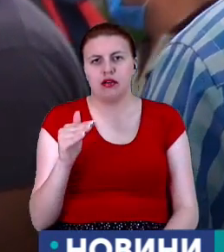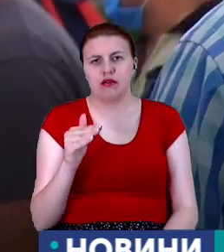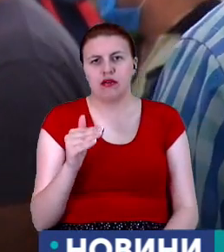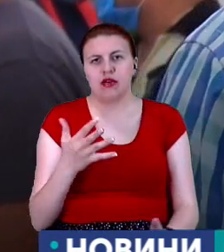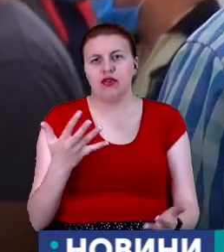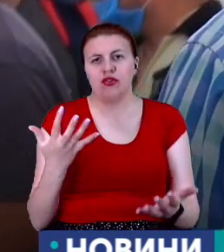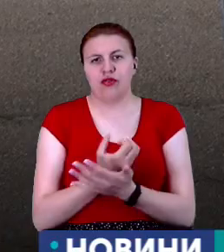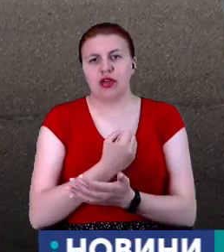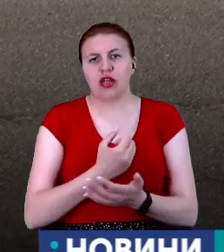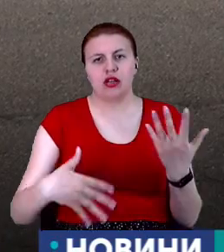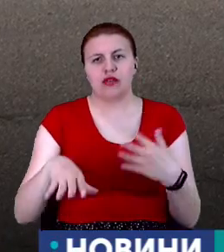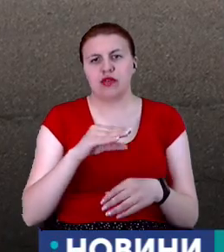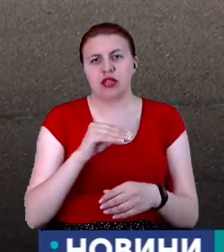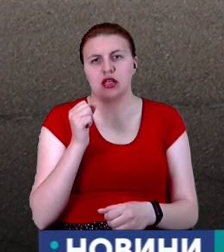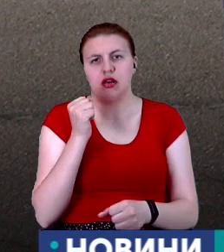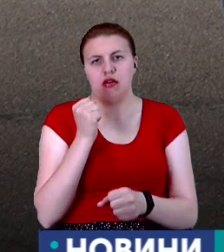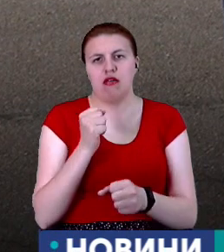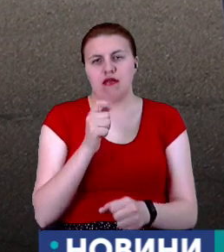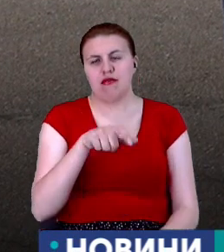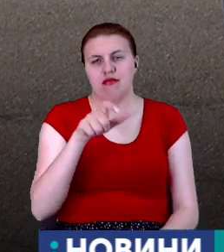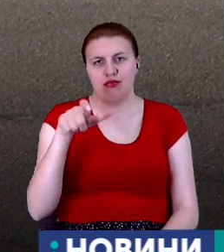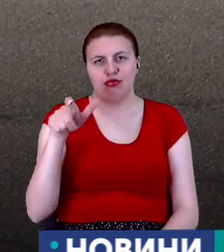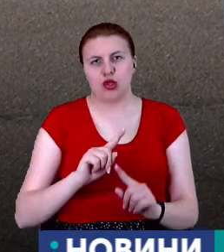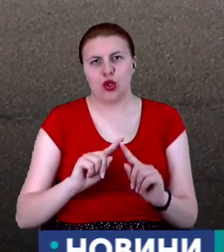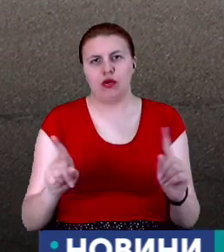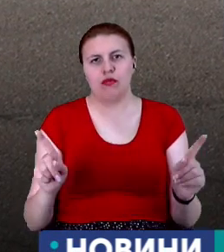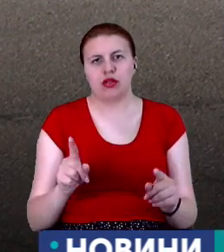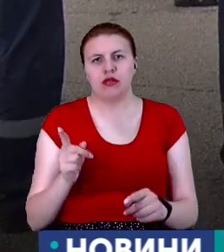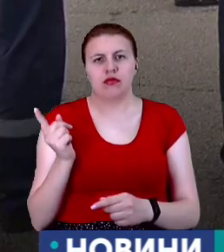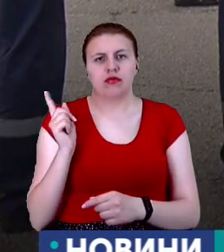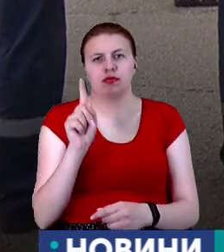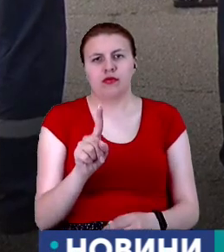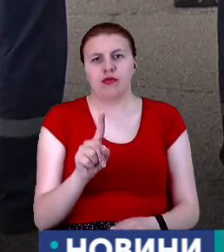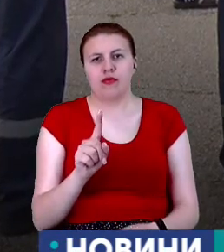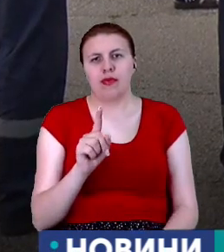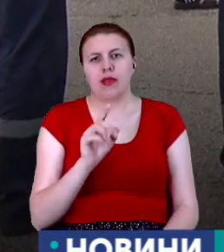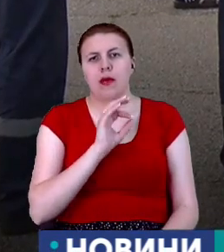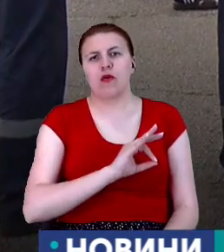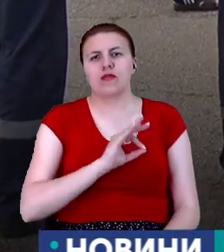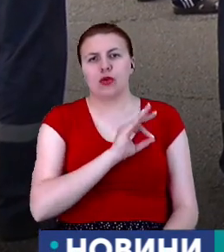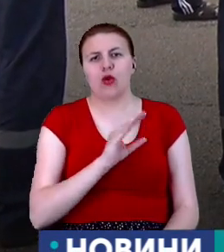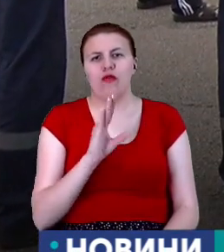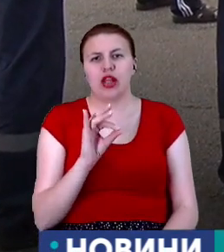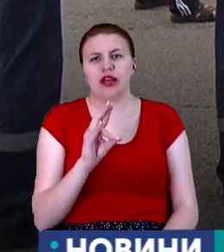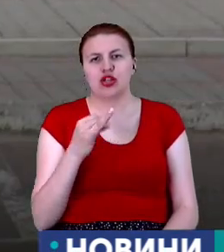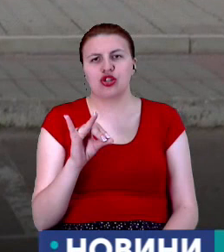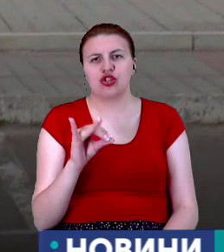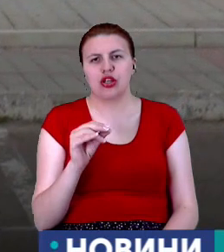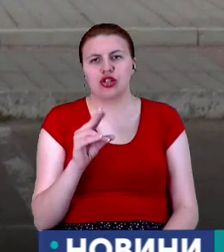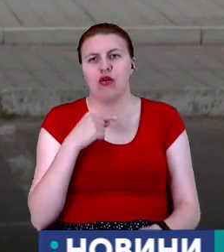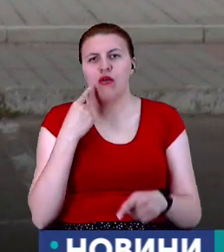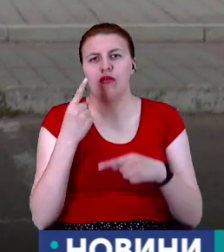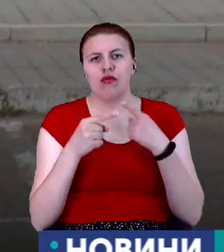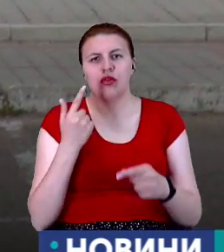наверное, клиенты особенно. До мітингувальників вийшов голова Федерації профспілок Луганщини Валерій Черниш. Говорить, жодних гарантій щодо